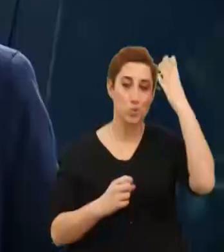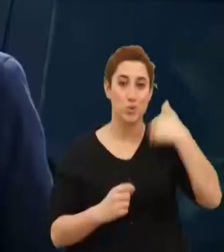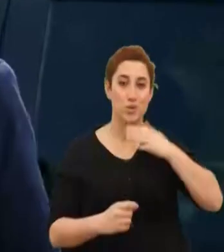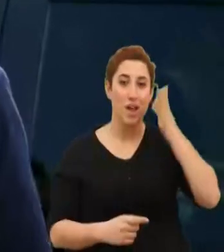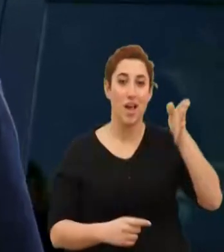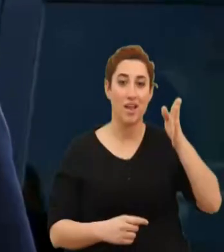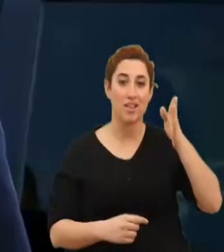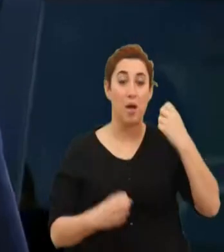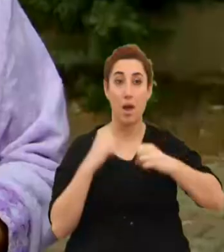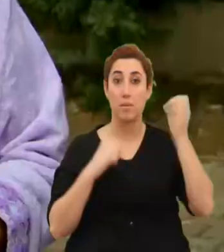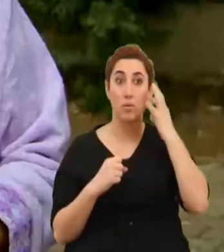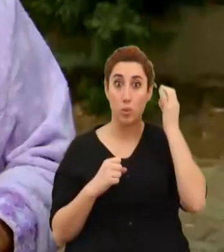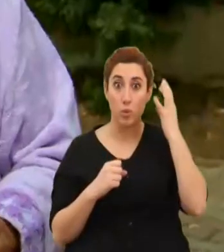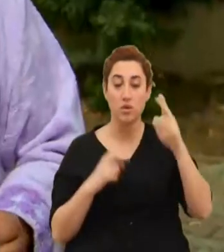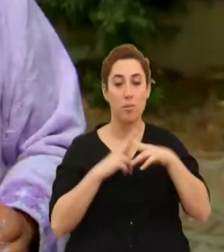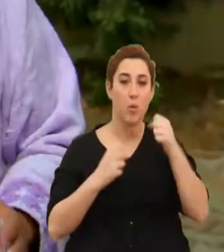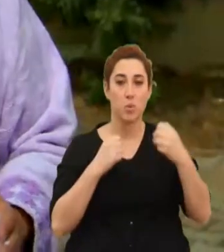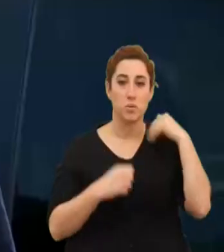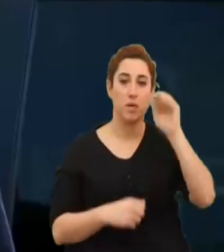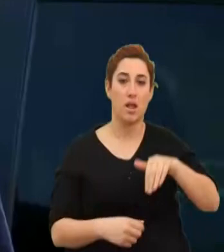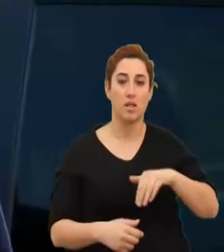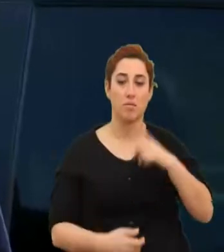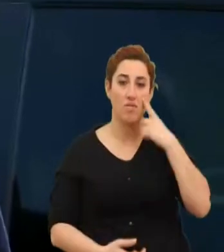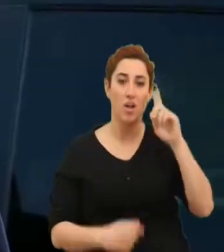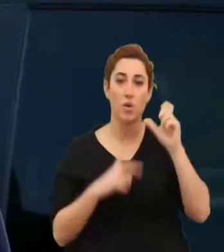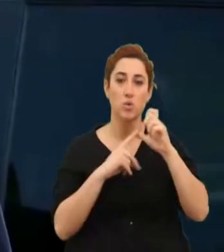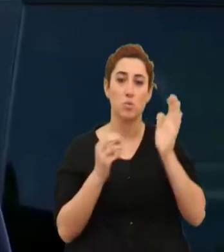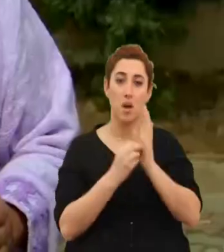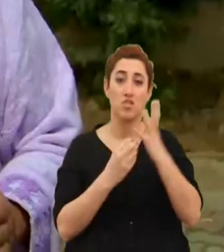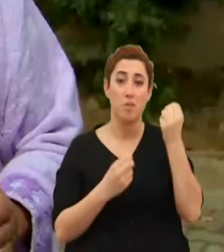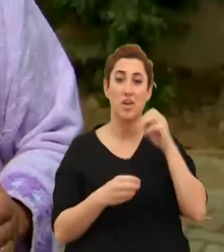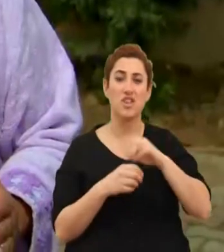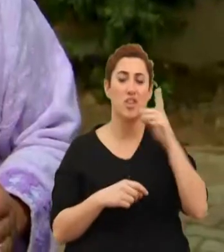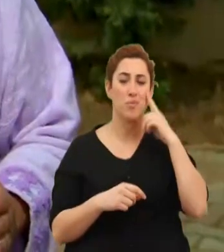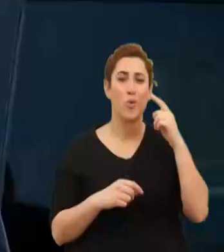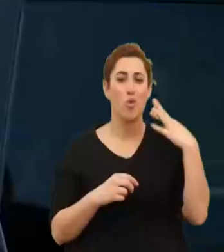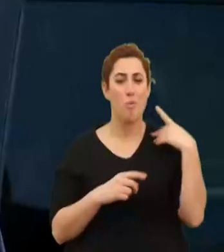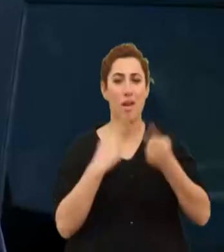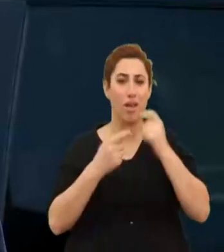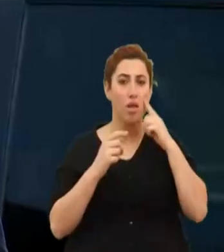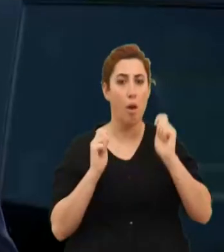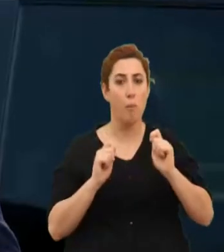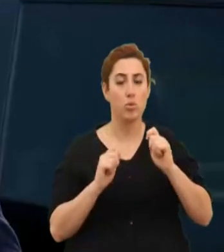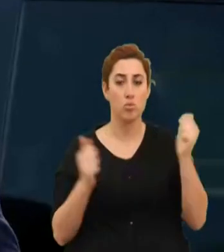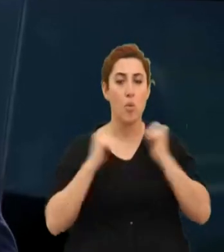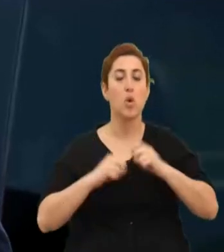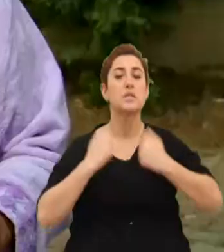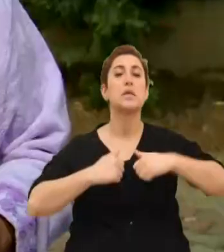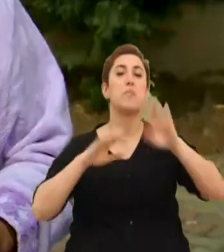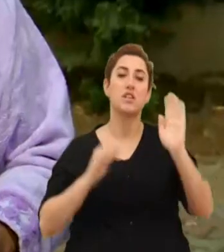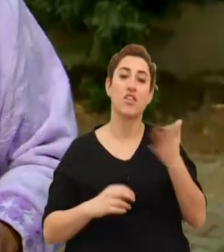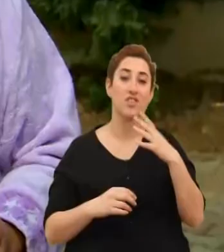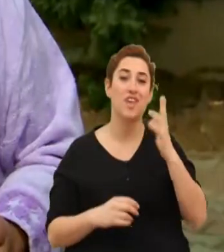alıyordum. Arabanın sesini duyunca koştum geldim. Vallahi Şükrü, bahşiş almak için her türlü soytarlığı deniyorsun ya. Bornozu da giymeseydin